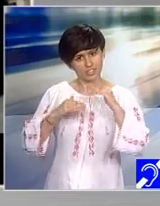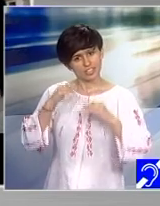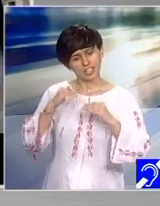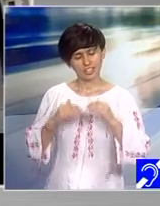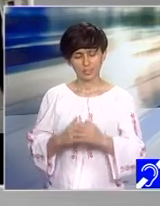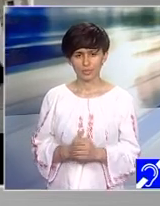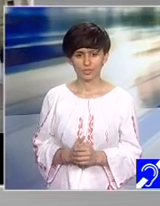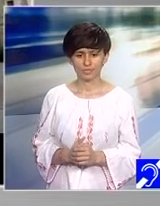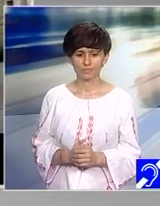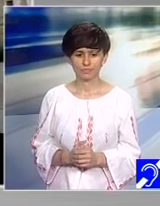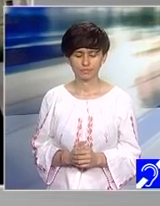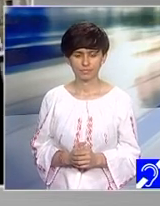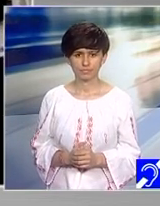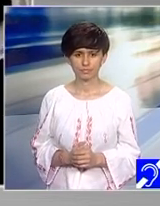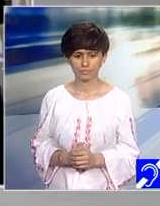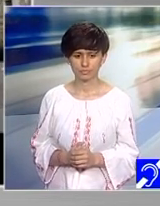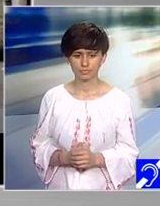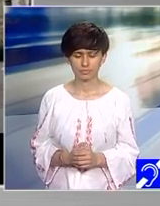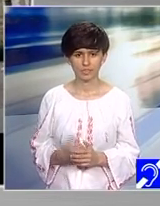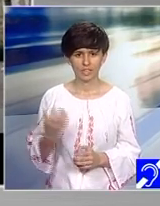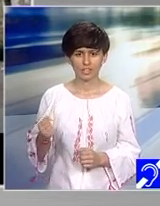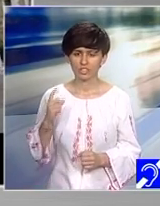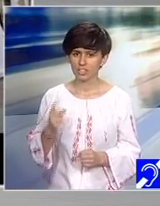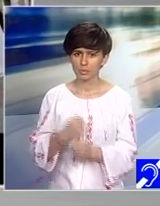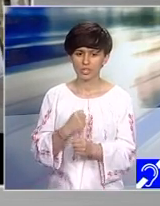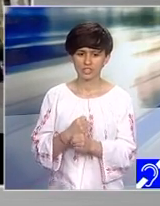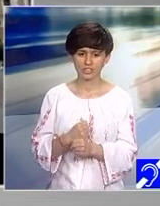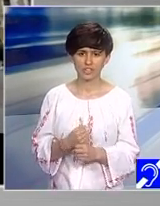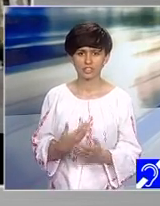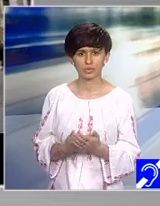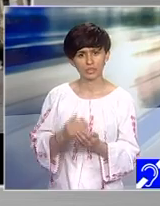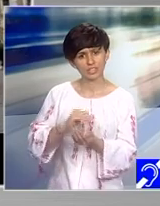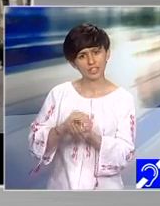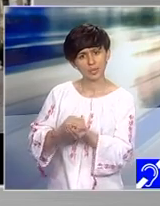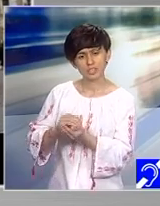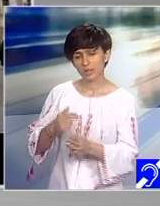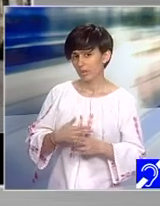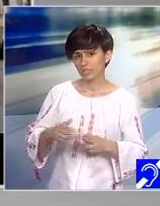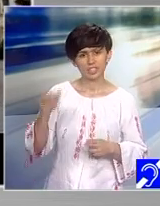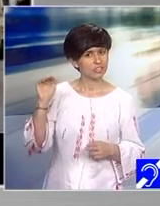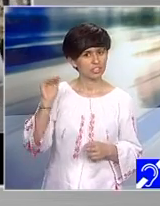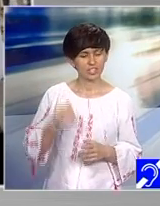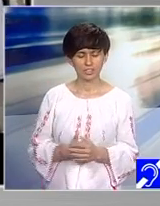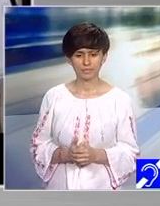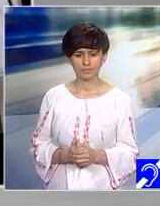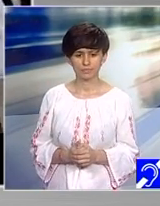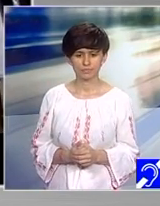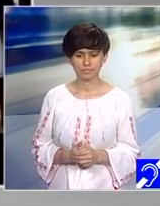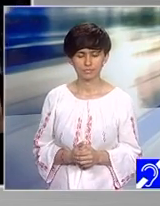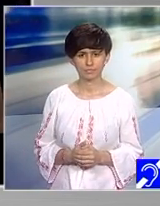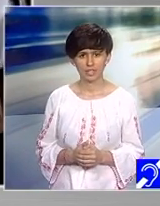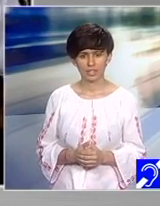percepi, Sebastian? Ce trebuie să facem rând, să păstrăm autenticitatea? Sigur, autentic